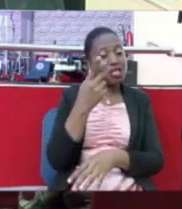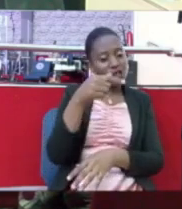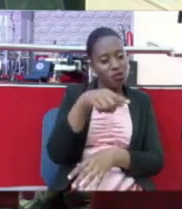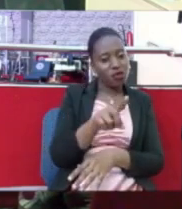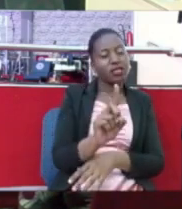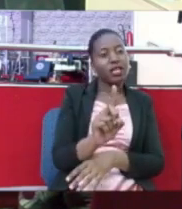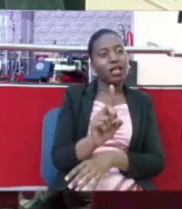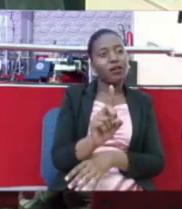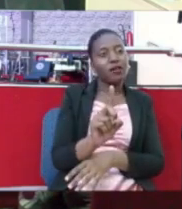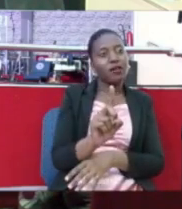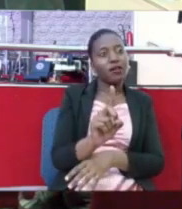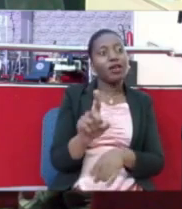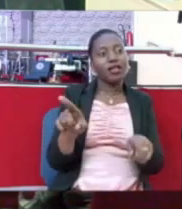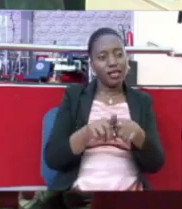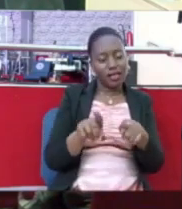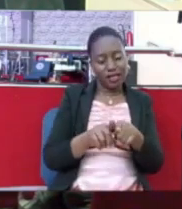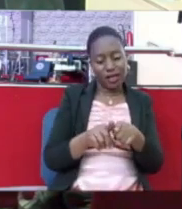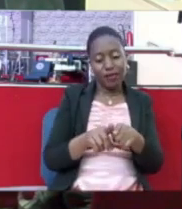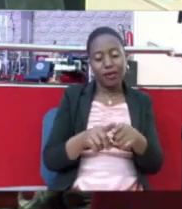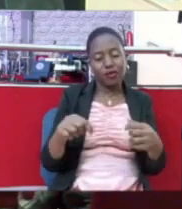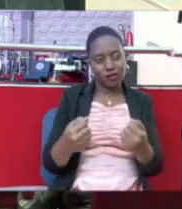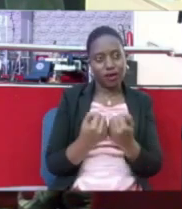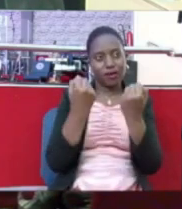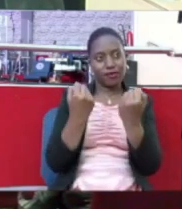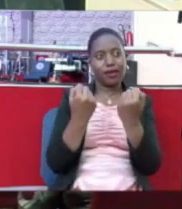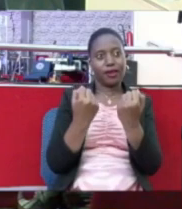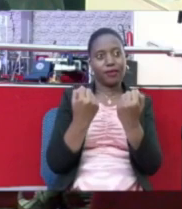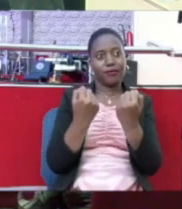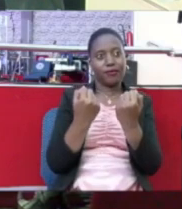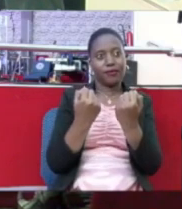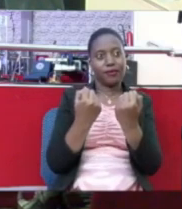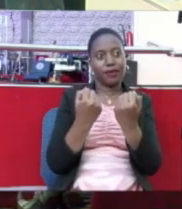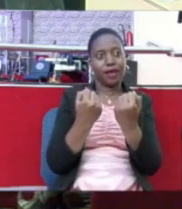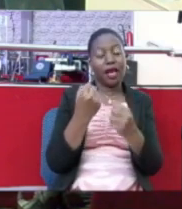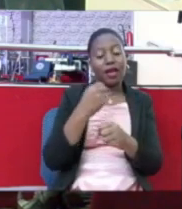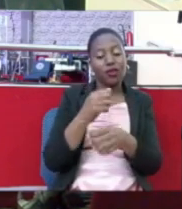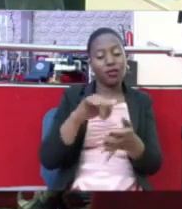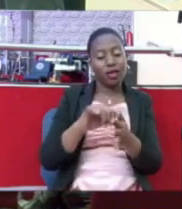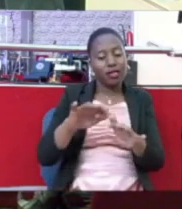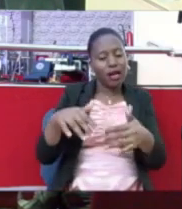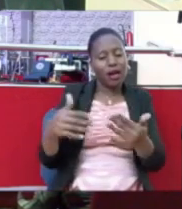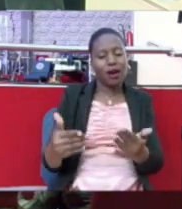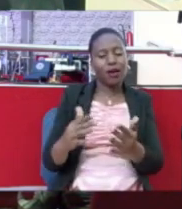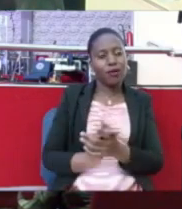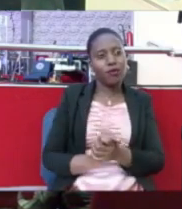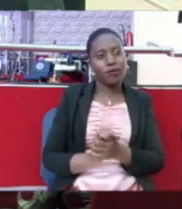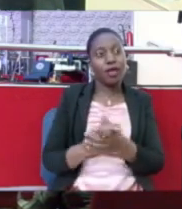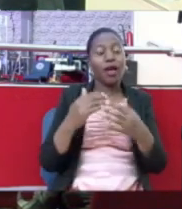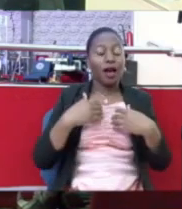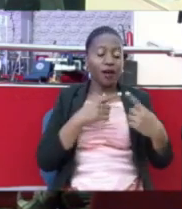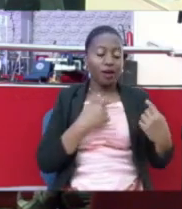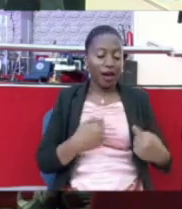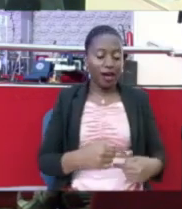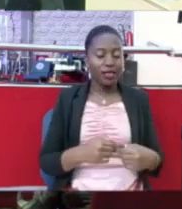be. Kwa sababu vile utajiona ndivyo utakuwa. And how do you do that? Na hivyo utafanyaje? Have a heart of